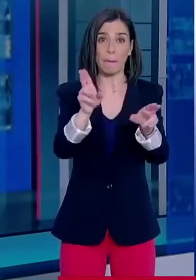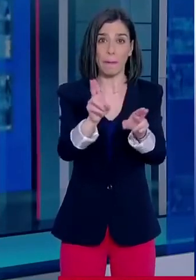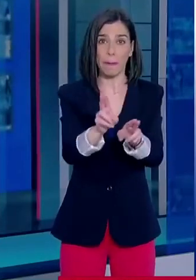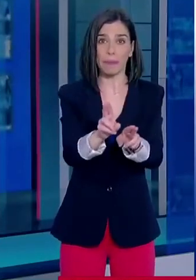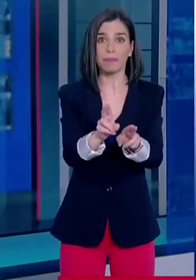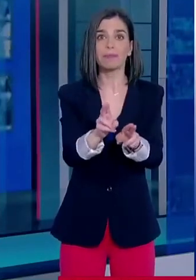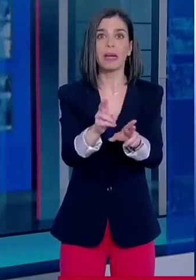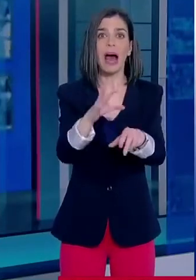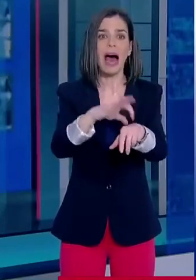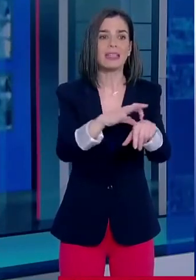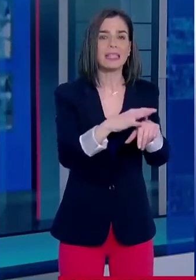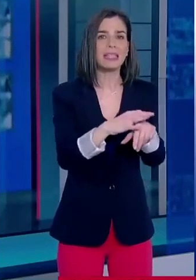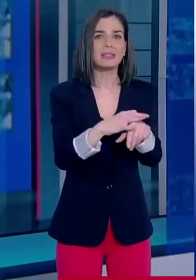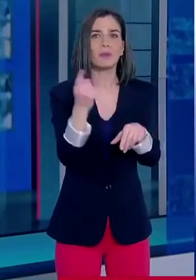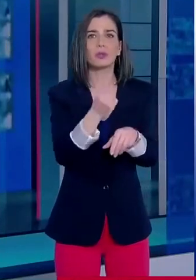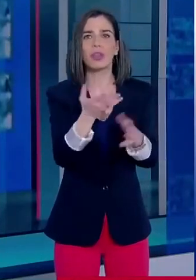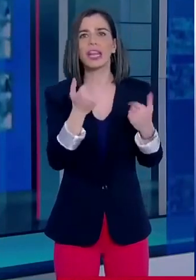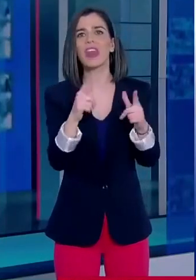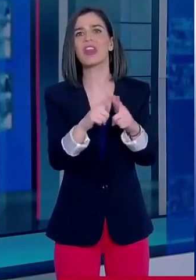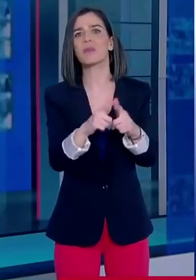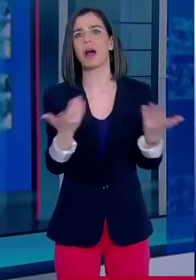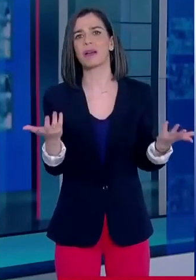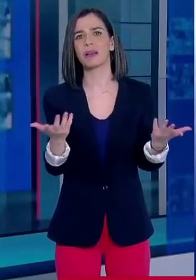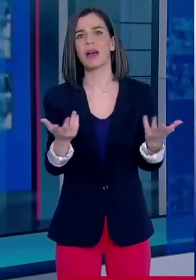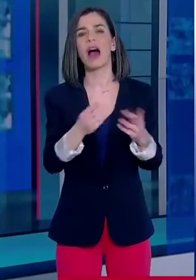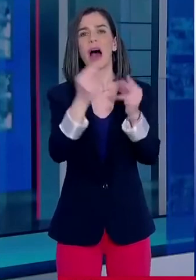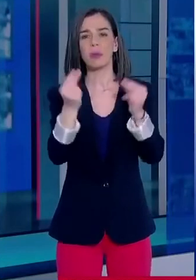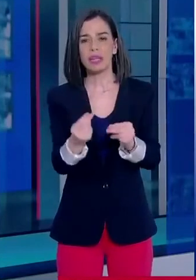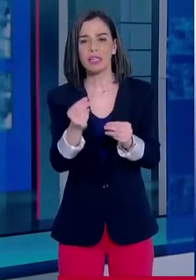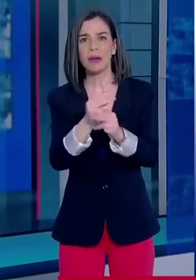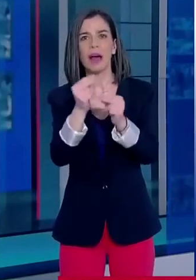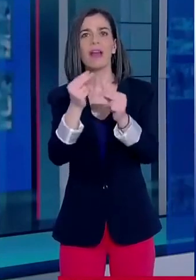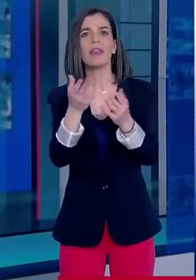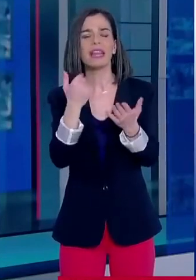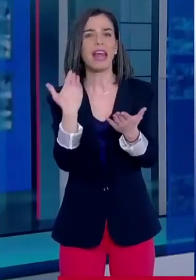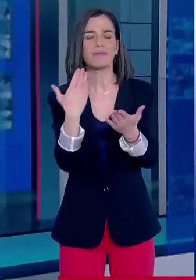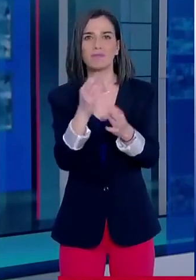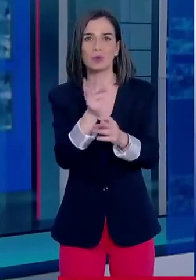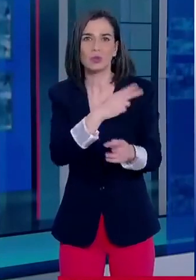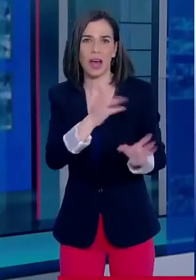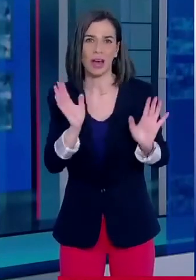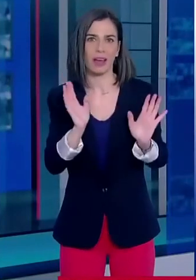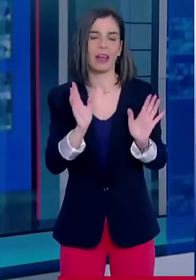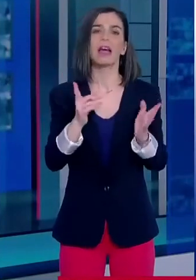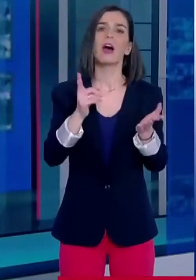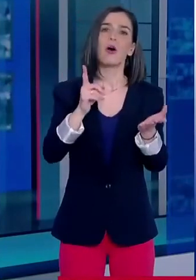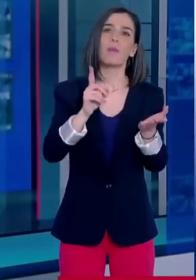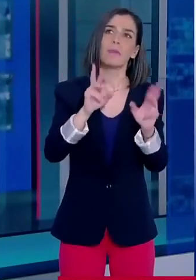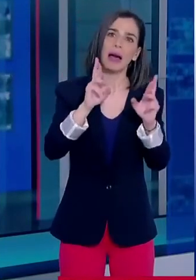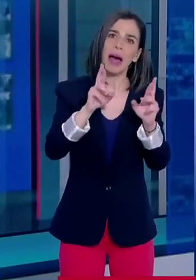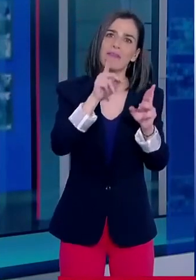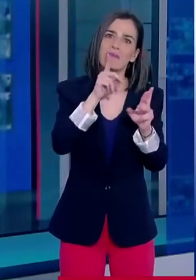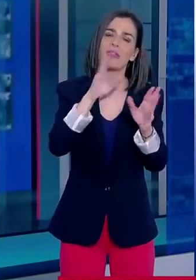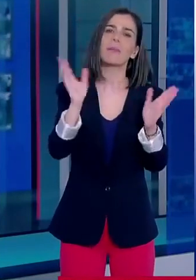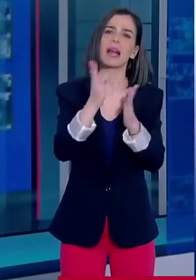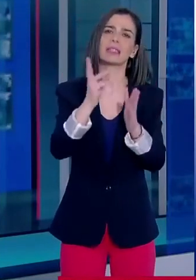δεν μαζεύουν τους ασθενείς που χρειάζονται. Με αποτέλεσμα τα αποτελέσματά τους να μην είναι τόσο αξιόπιστα. Εγώ λέω μακάρι να συνεχίσει να συμβαίνει έτσι και να